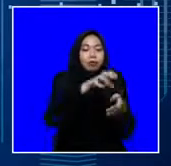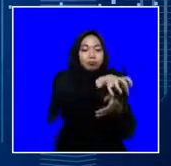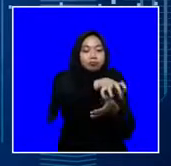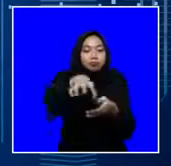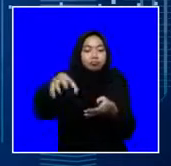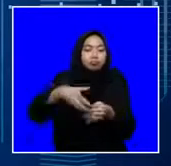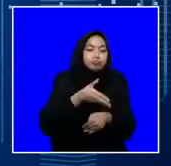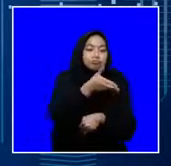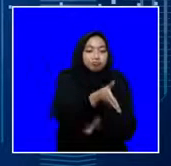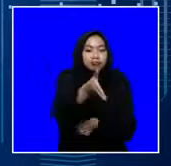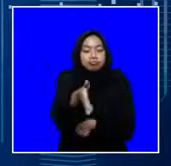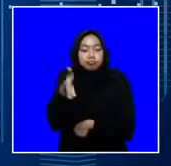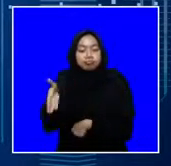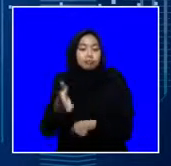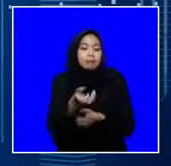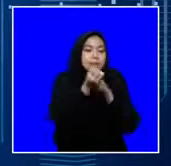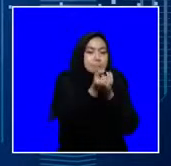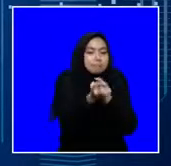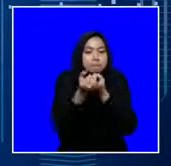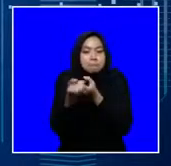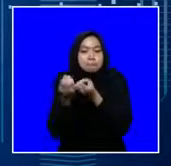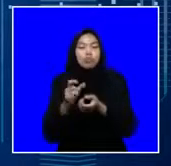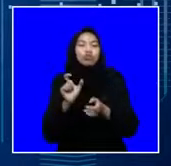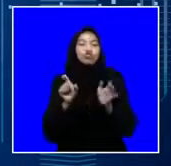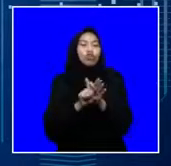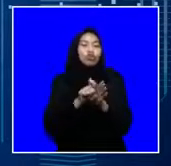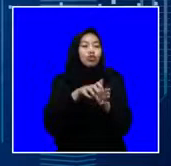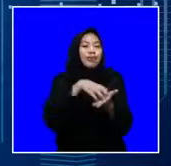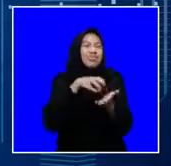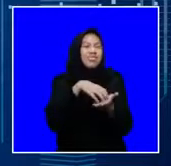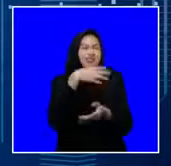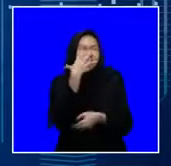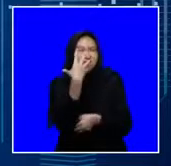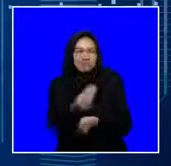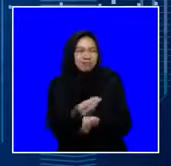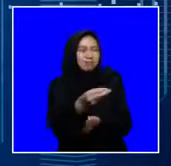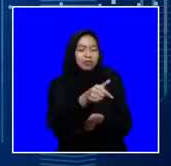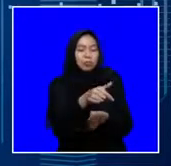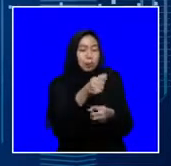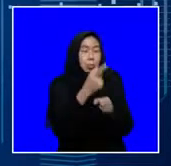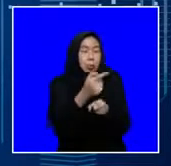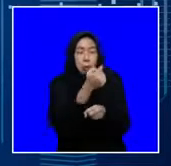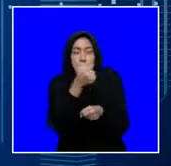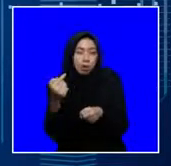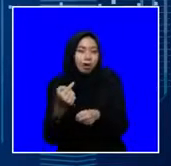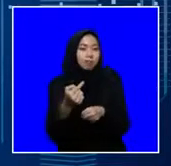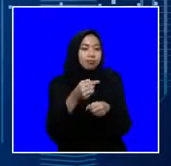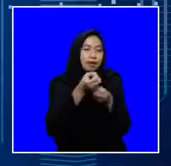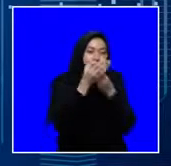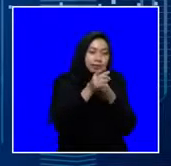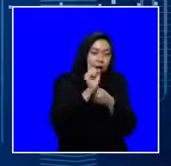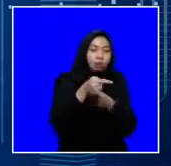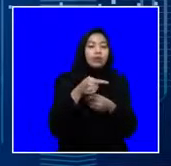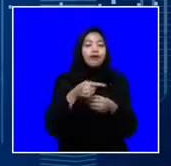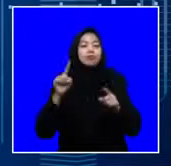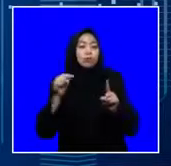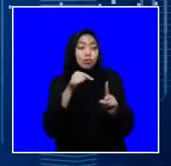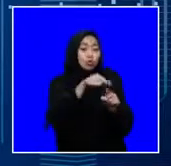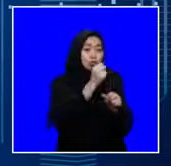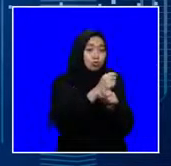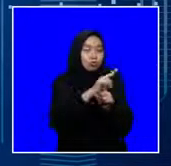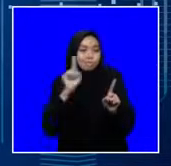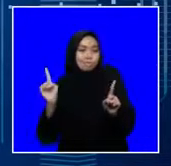Ya, terutama sekali di daerah-daerah 3T yang benar-benar butuh bantuannya. Jadi mereka di situ untuk mendampingi para guru,